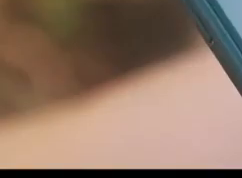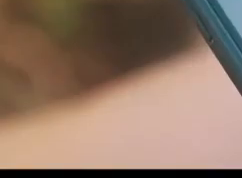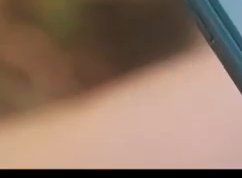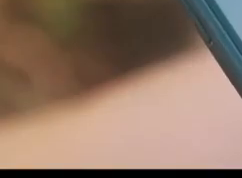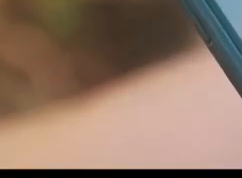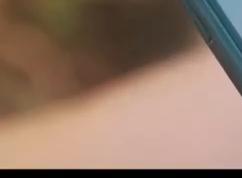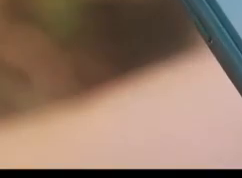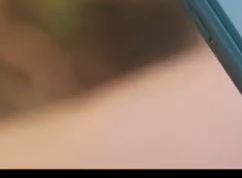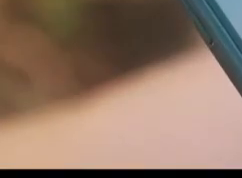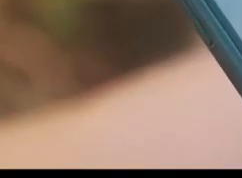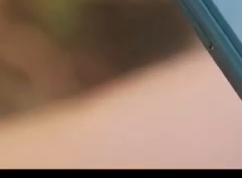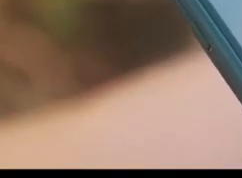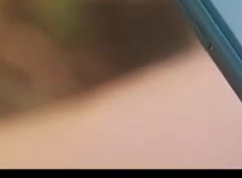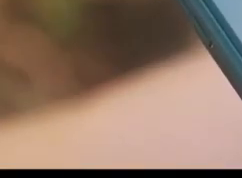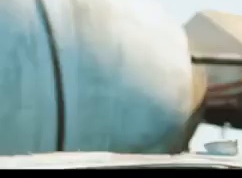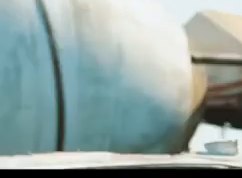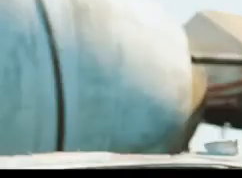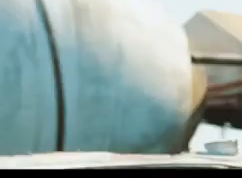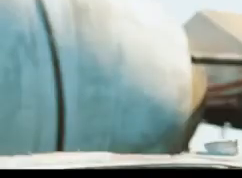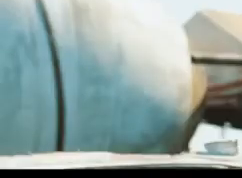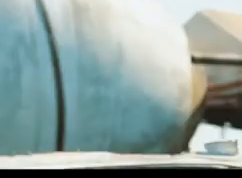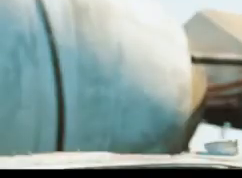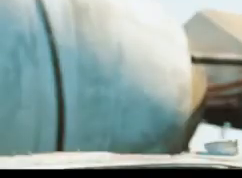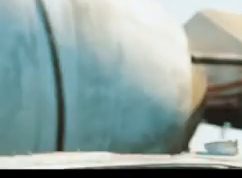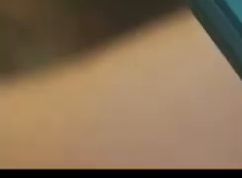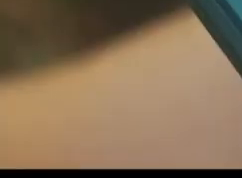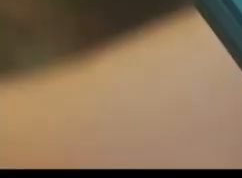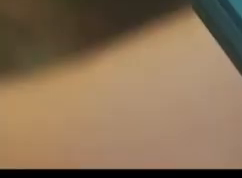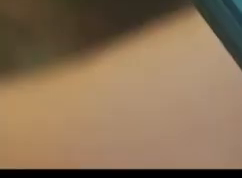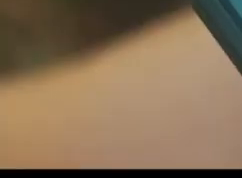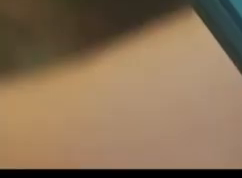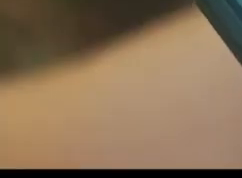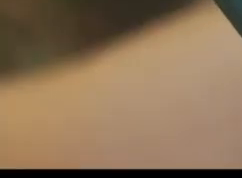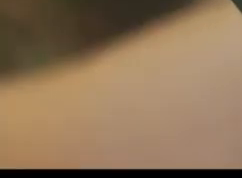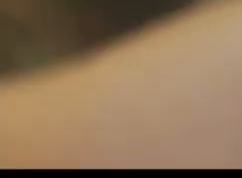ka na sa Debit Commons. Math tayo ngayon, ha?